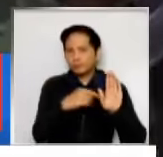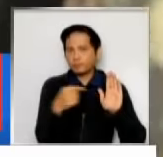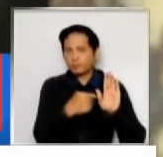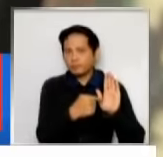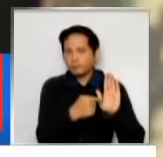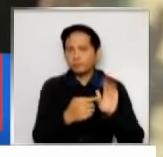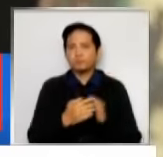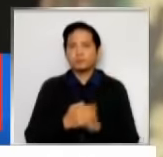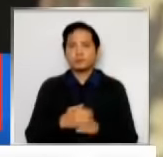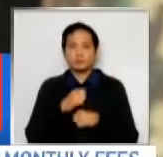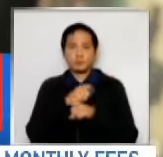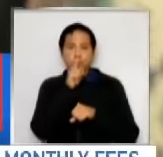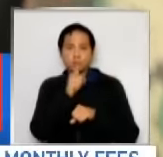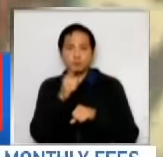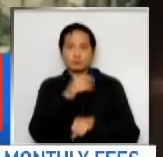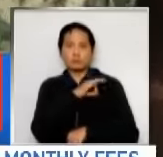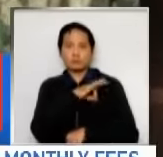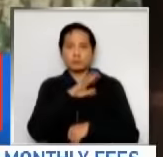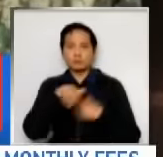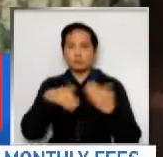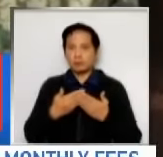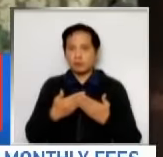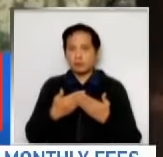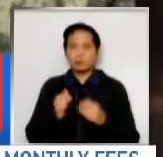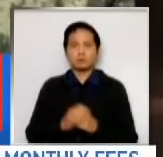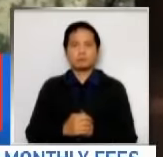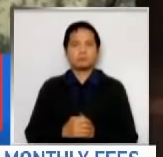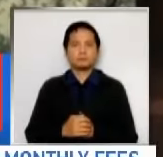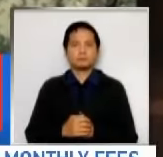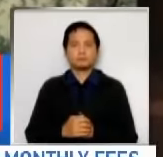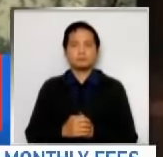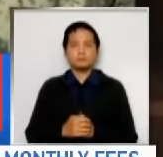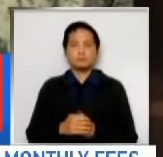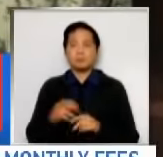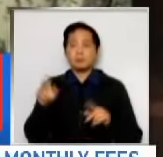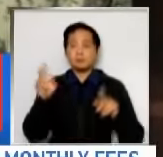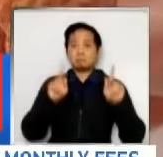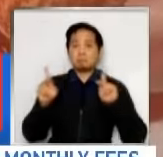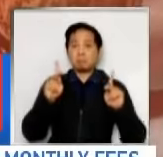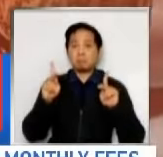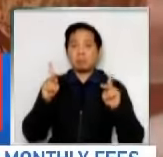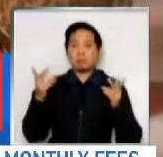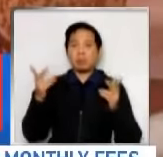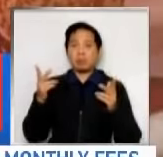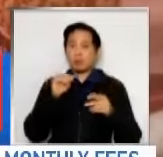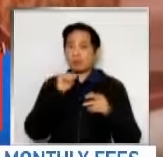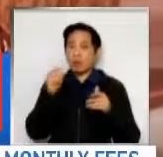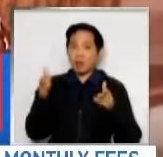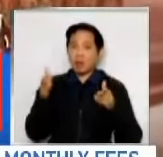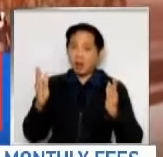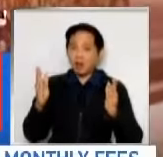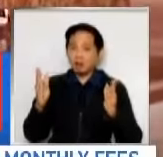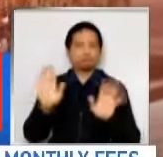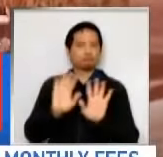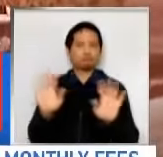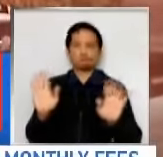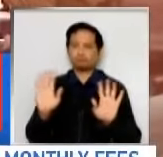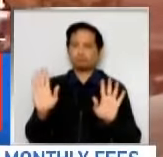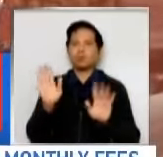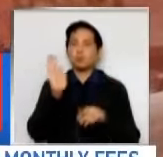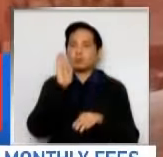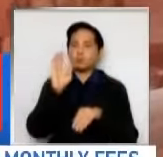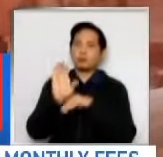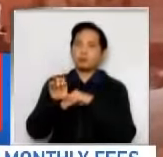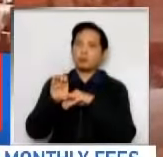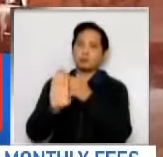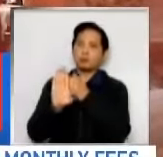ikabubuti. Hindi naman nakalusot ang ilang hindi otorisadong individual. Ang ilan sa kanila pinabalik at hindi pinatawid sa